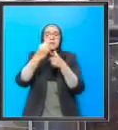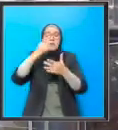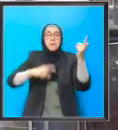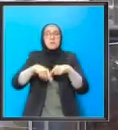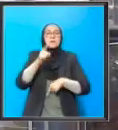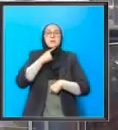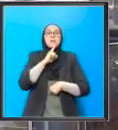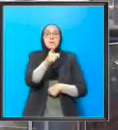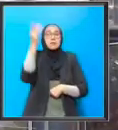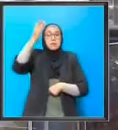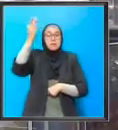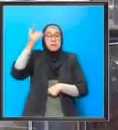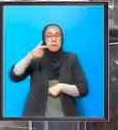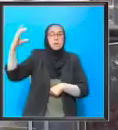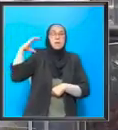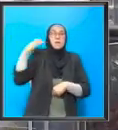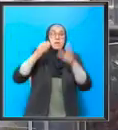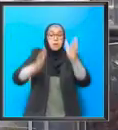orang tengah